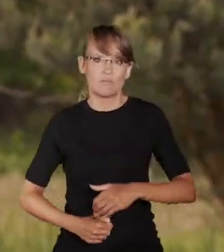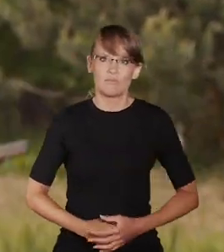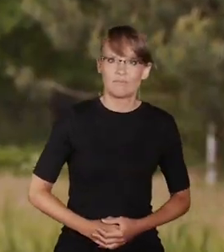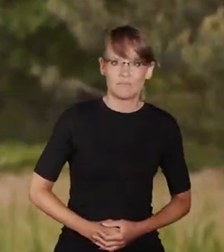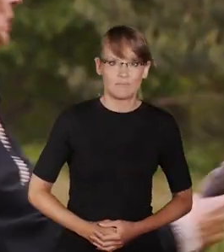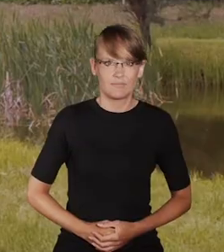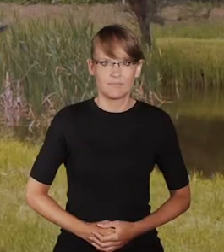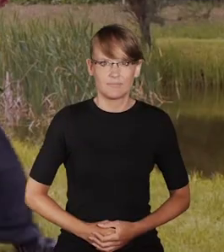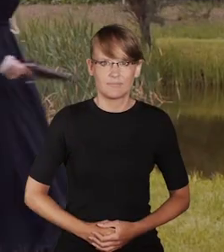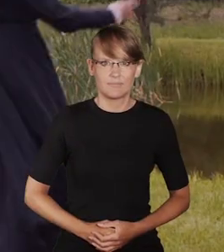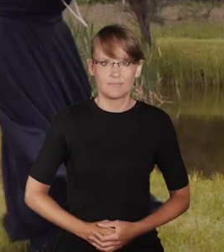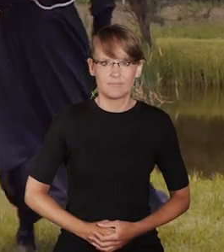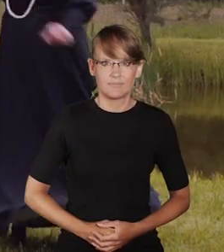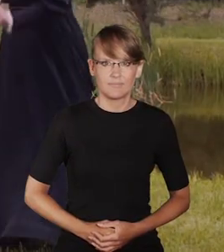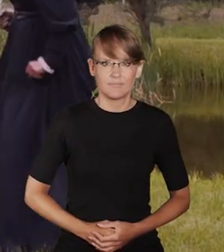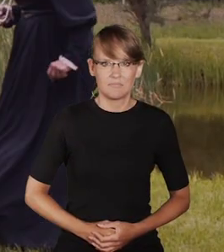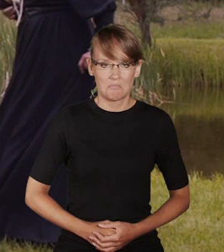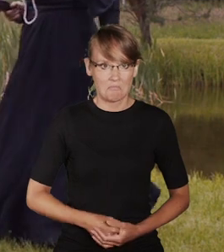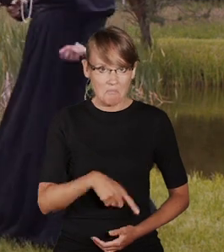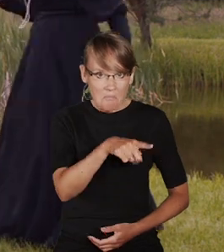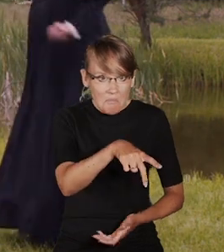Proszę za mną.